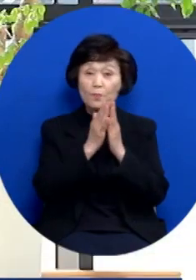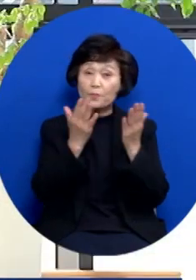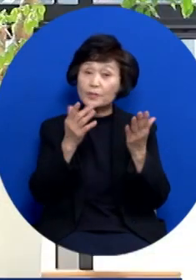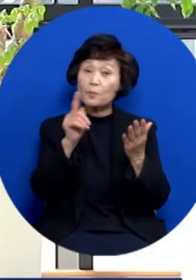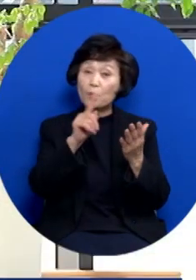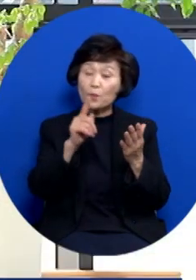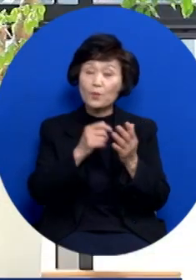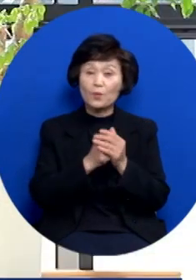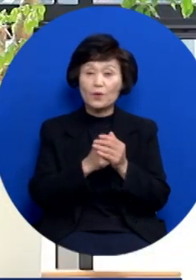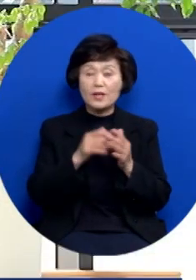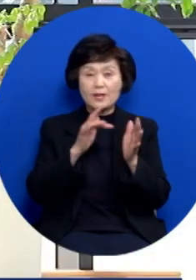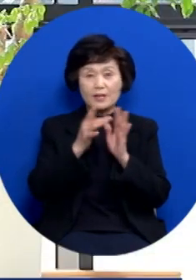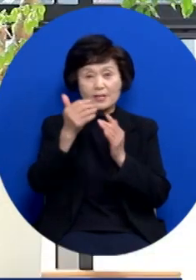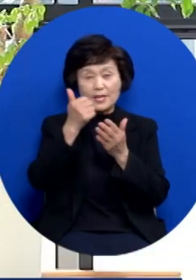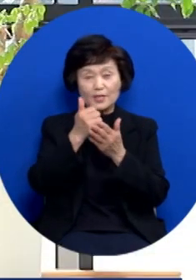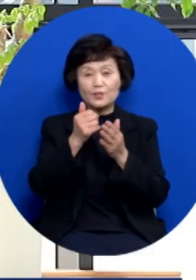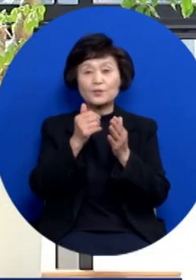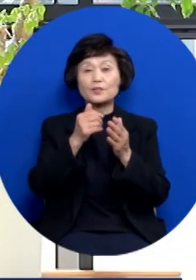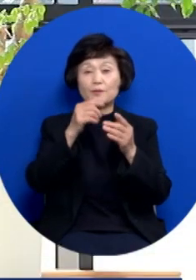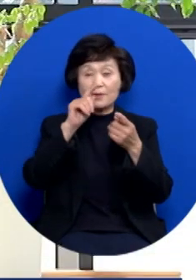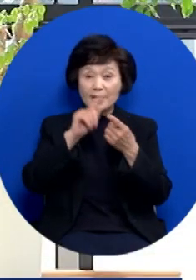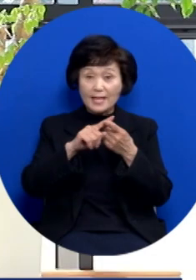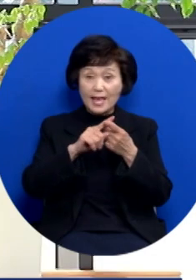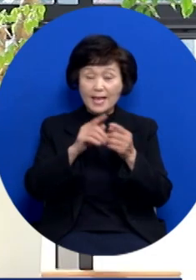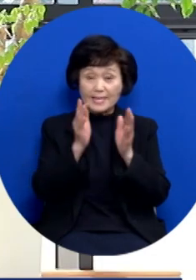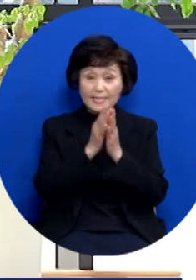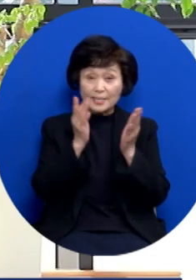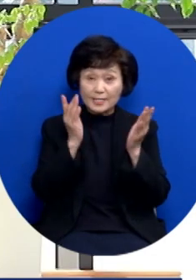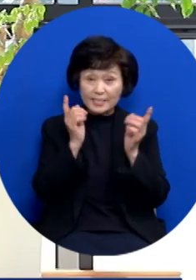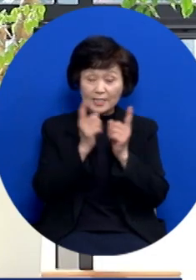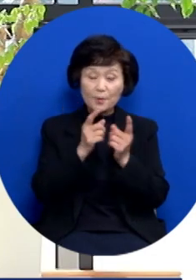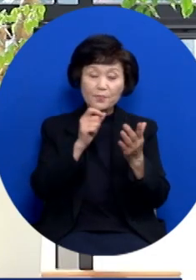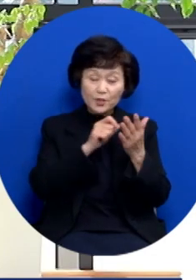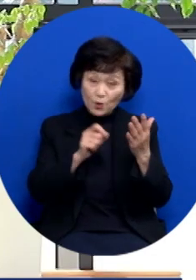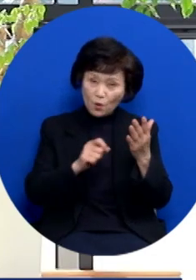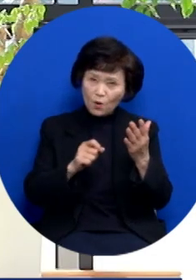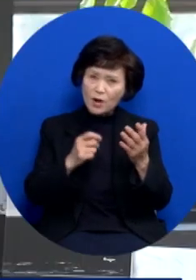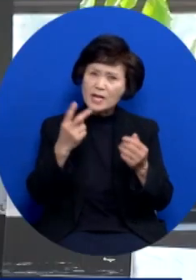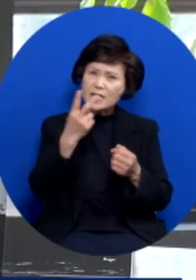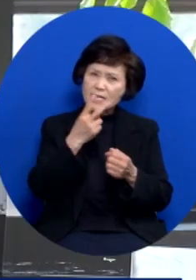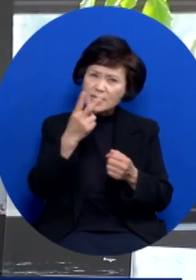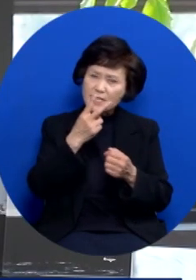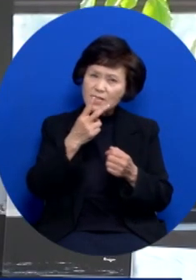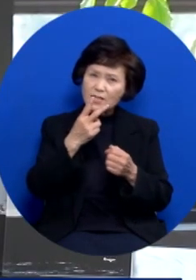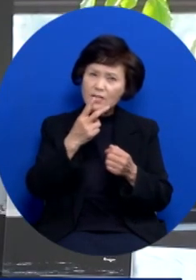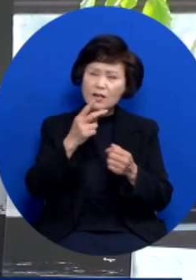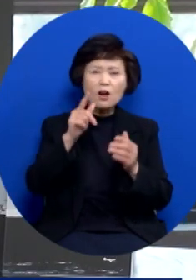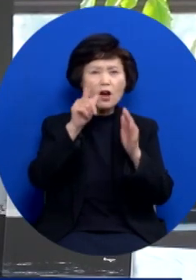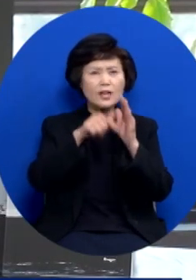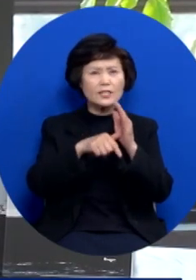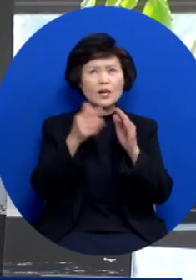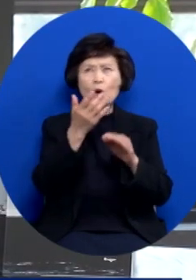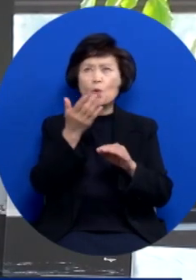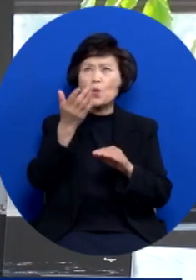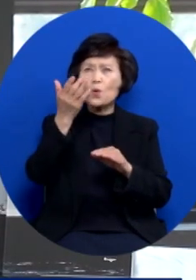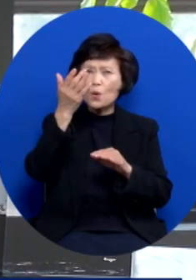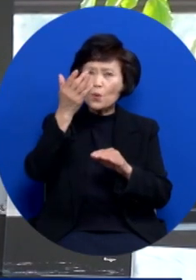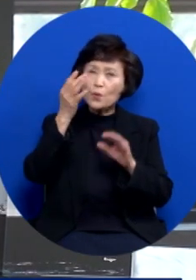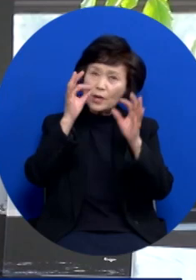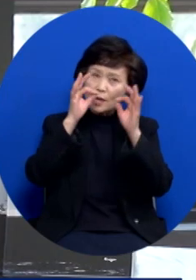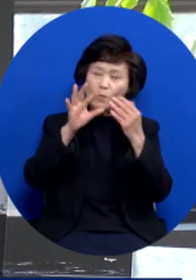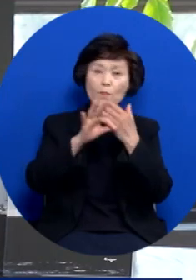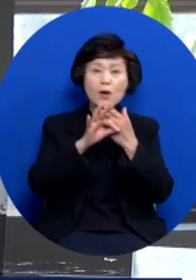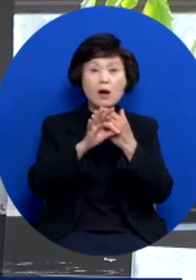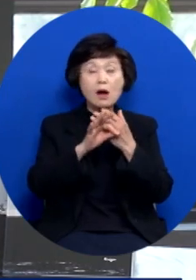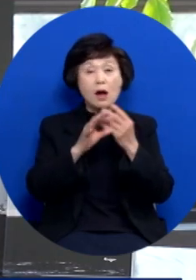네, 예수님에 관한 직접적인 기록인 복음서는 지난 2000년의 시간을 거슬러 올라가도 가장 많이